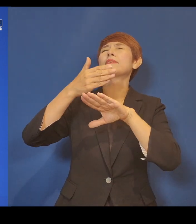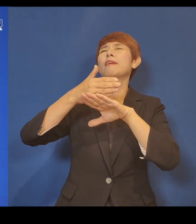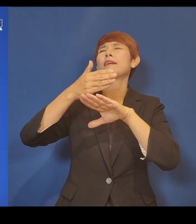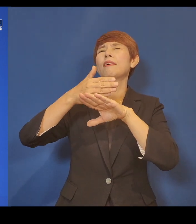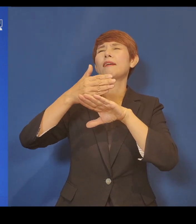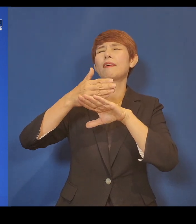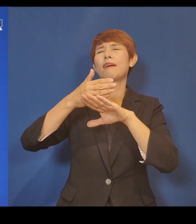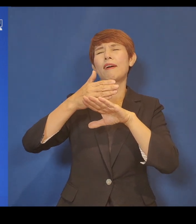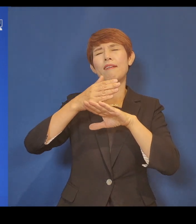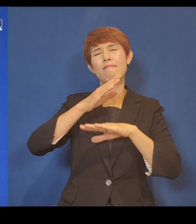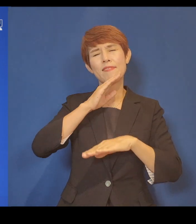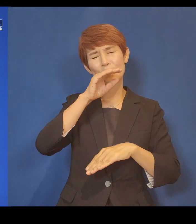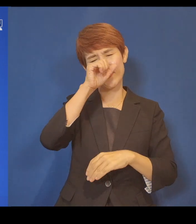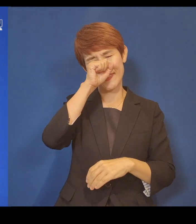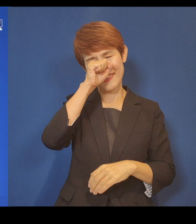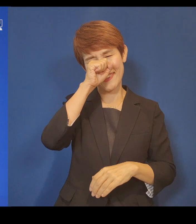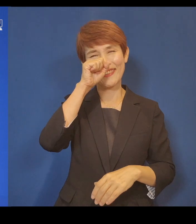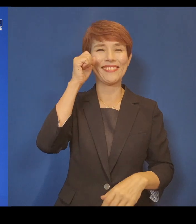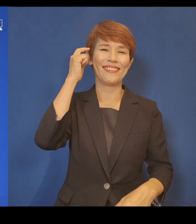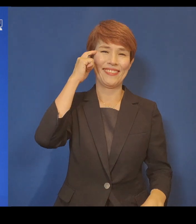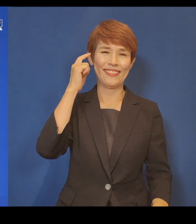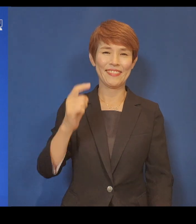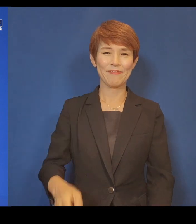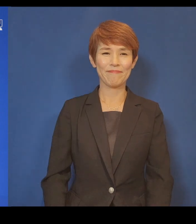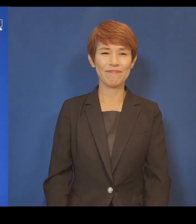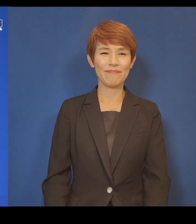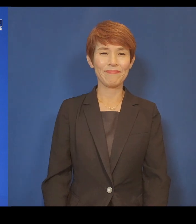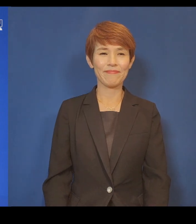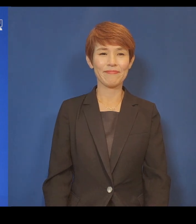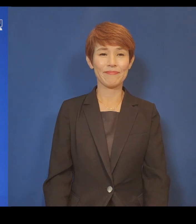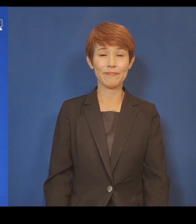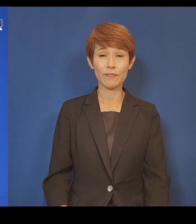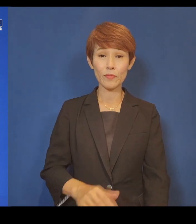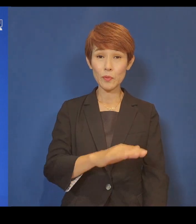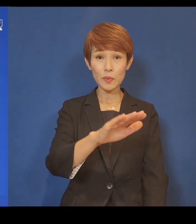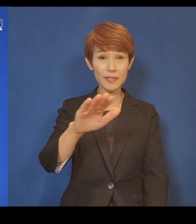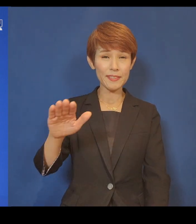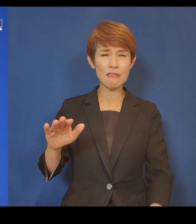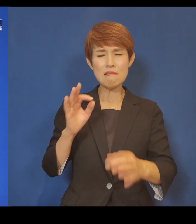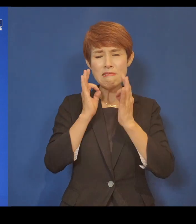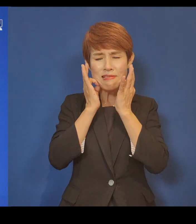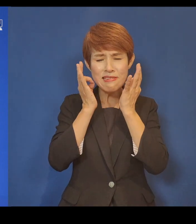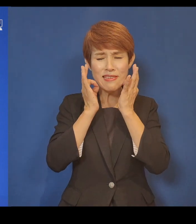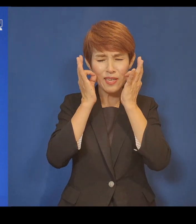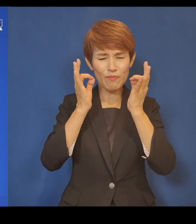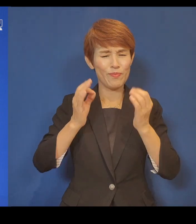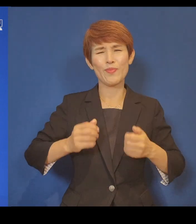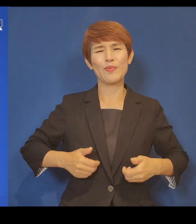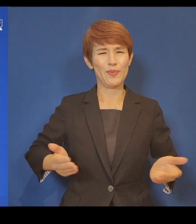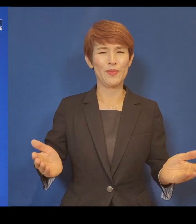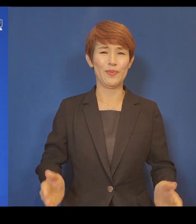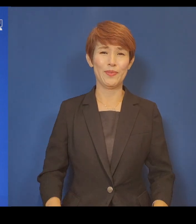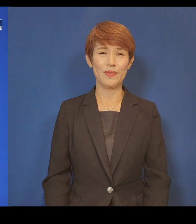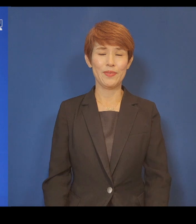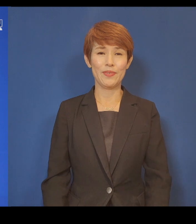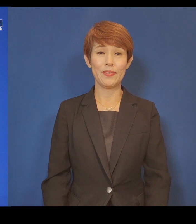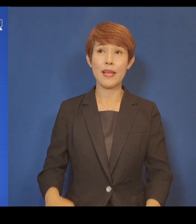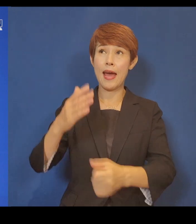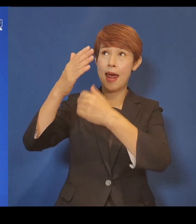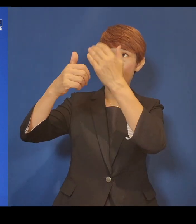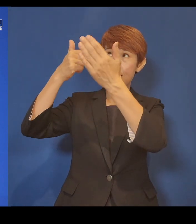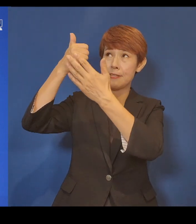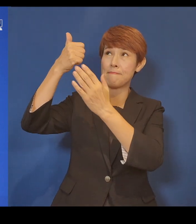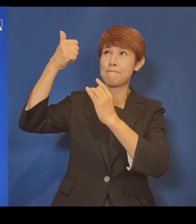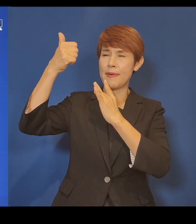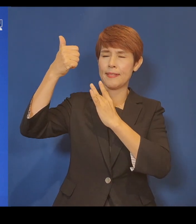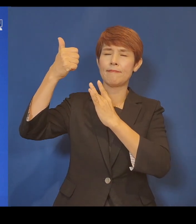감사하면 얼마나 좋겠습니까? 우리는 힘쓰지 않아도 돼요.